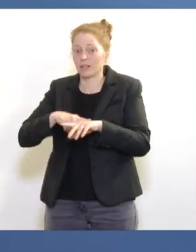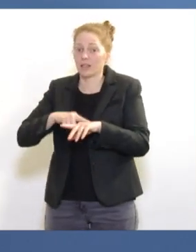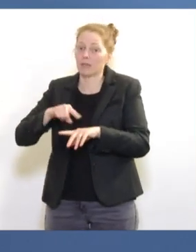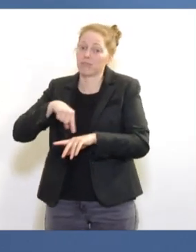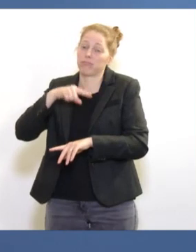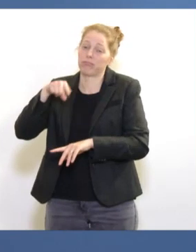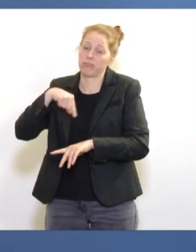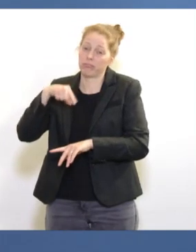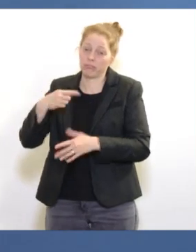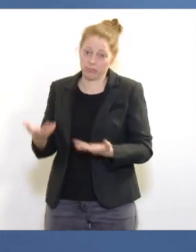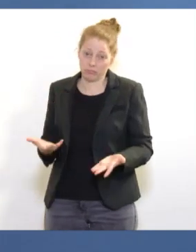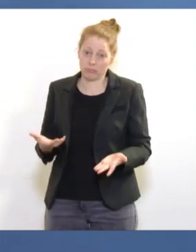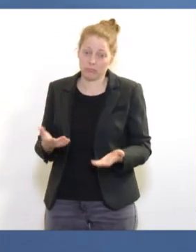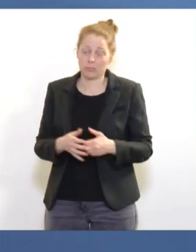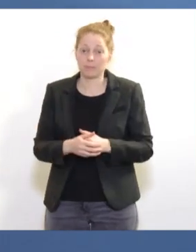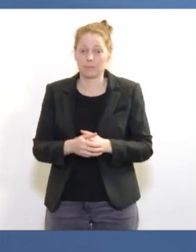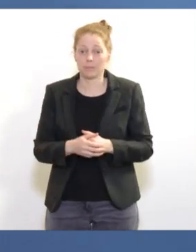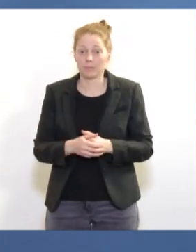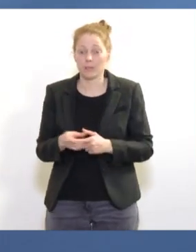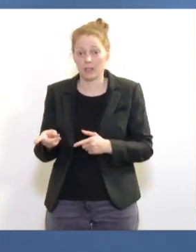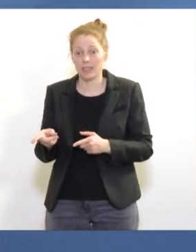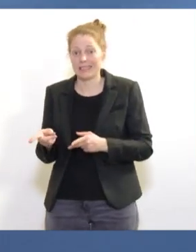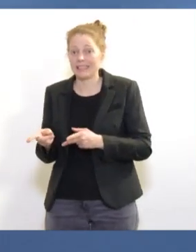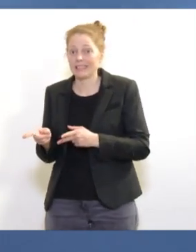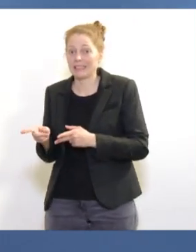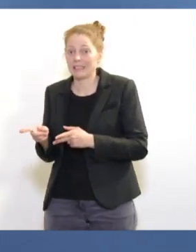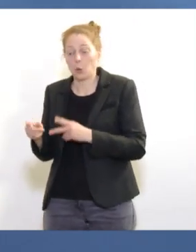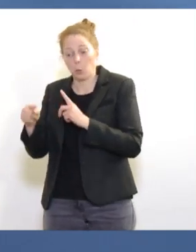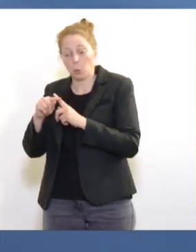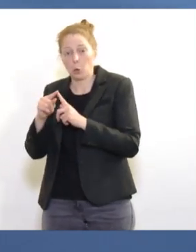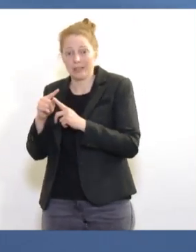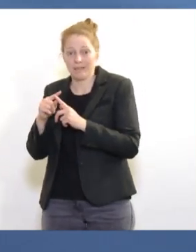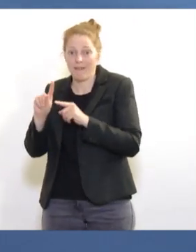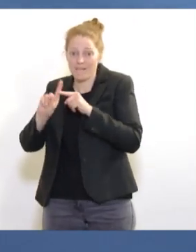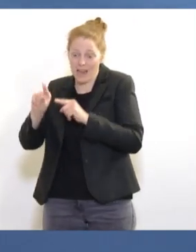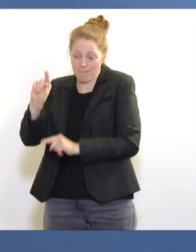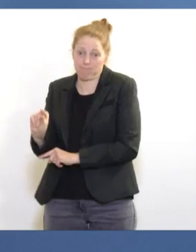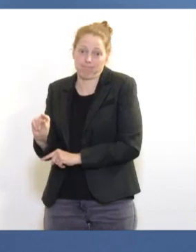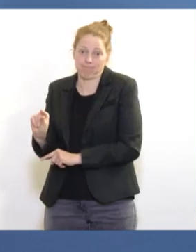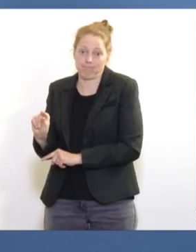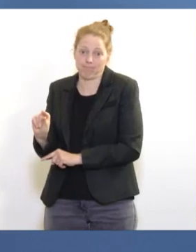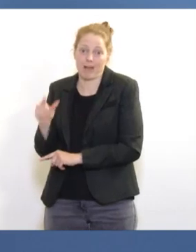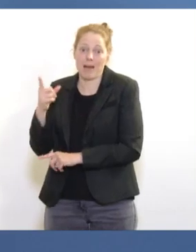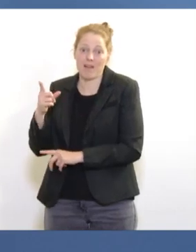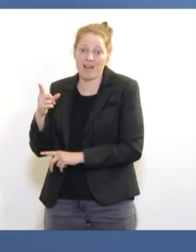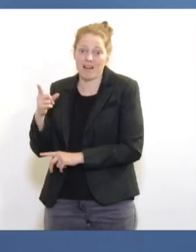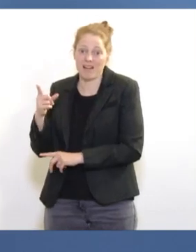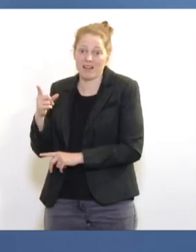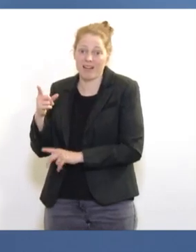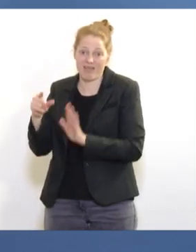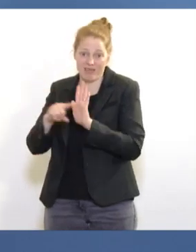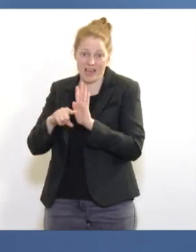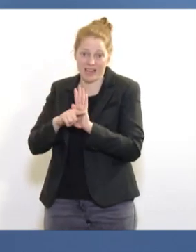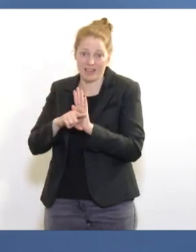mehr lange Zeit brauchen. Der Vorteil wäre mit Sicherheit, dass der Fehlercode mehr klein ist. Mit dem Nachteil wird den,